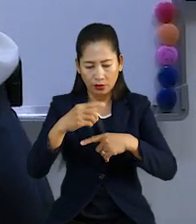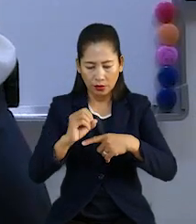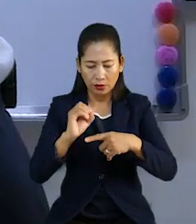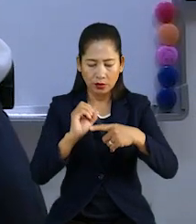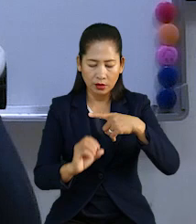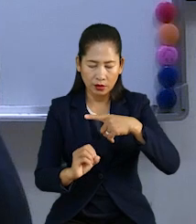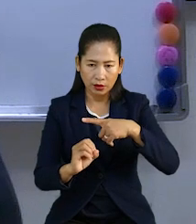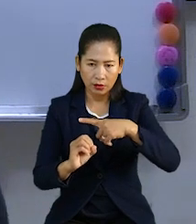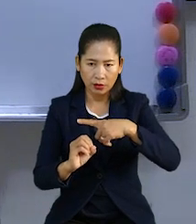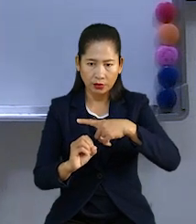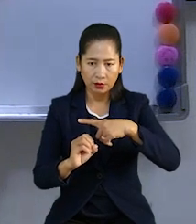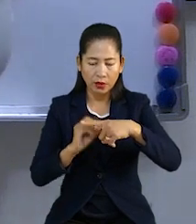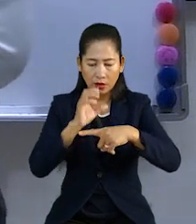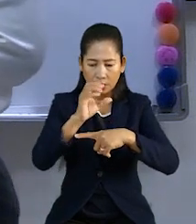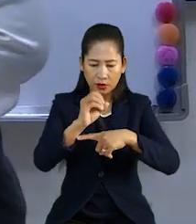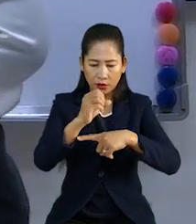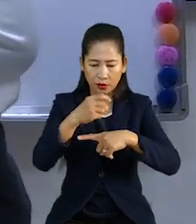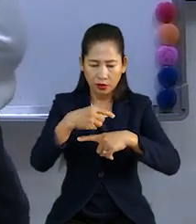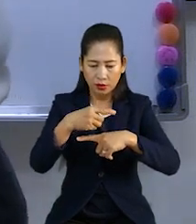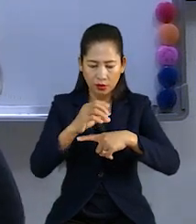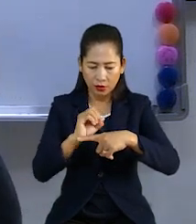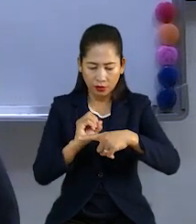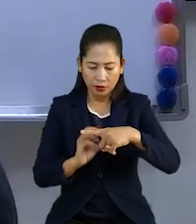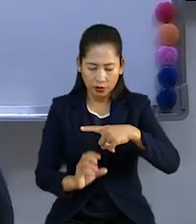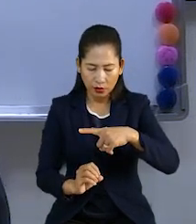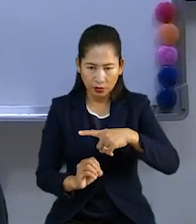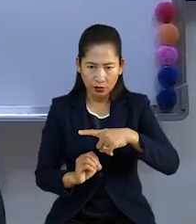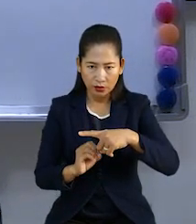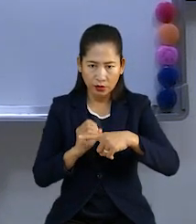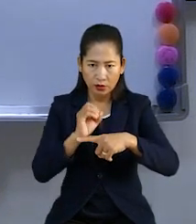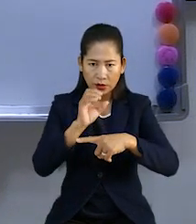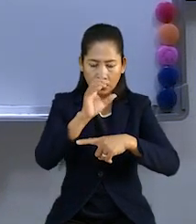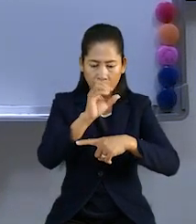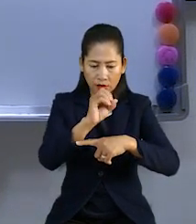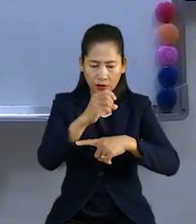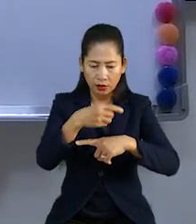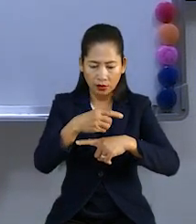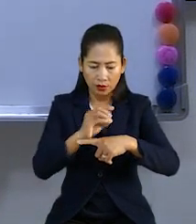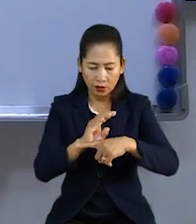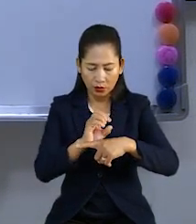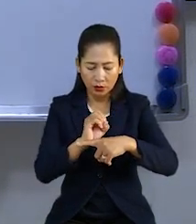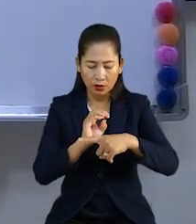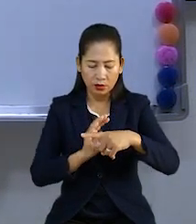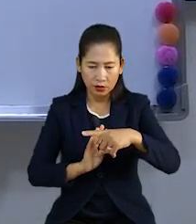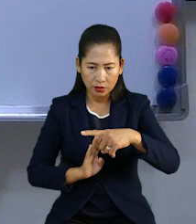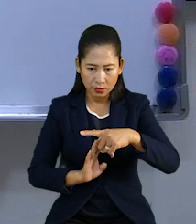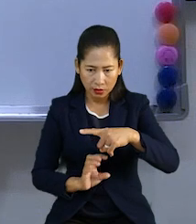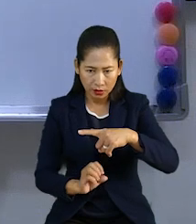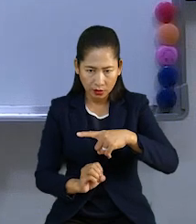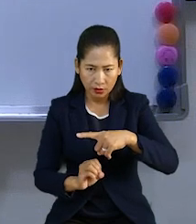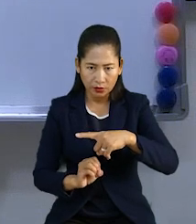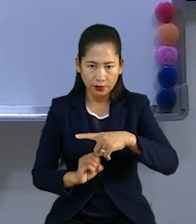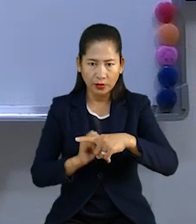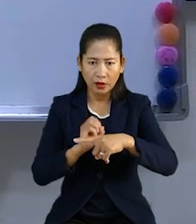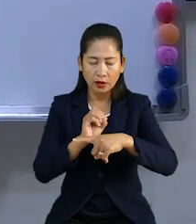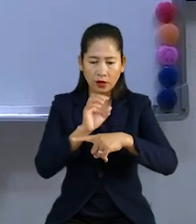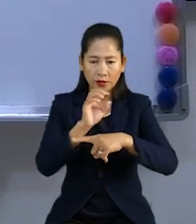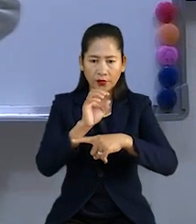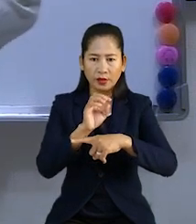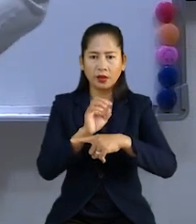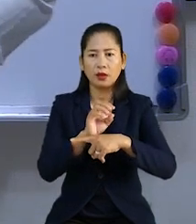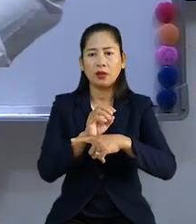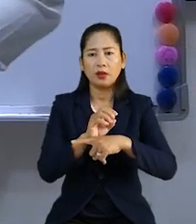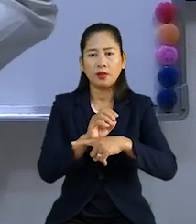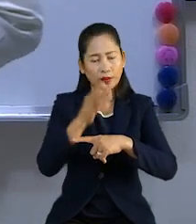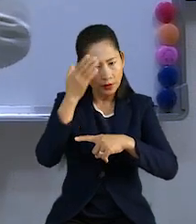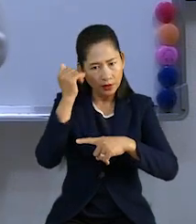sâu chả sâu đỏ sâu nơi gió sâu đài sâu đỏ sâu nơi gió sâu đài